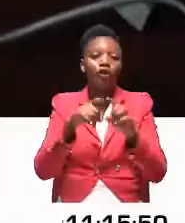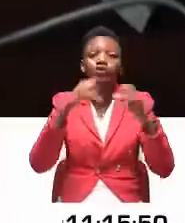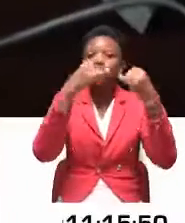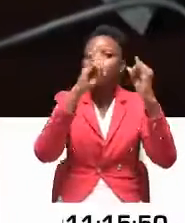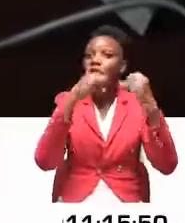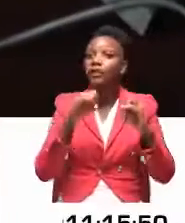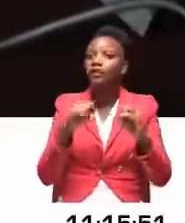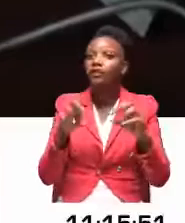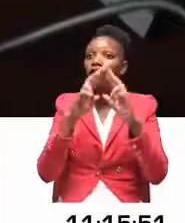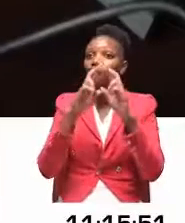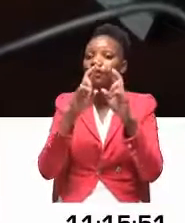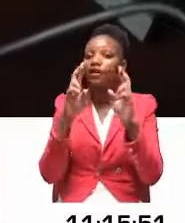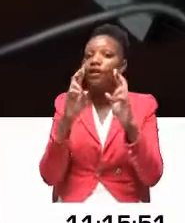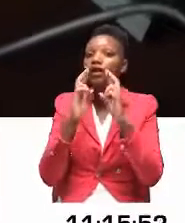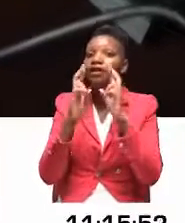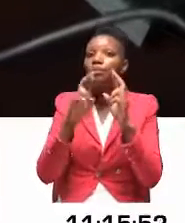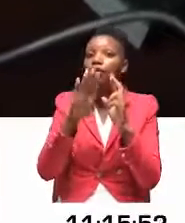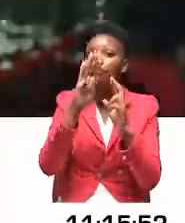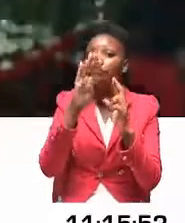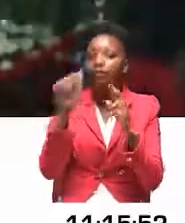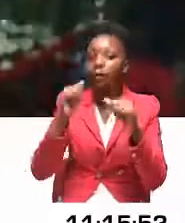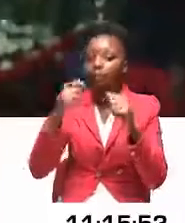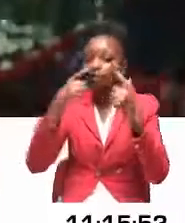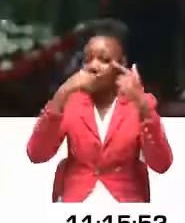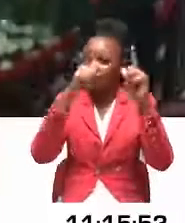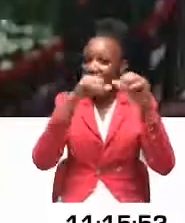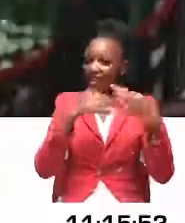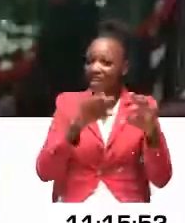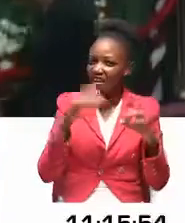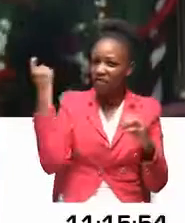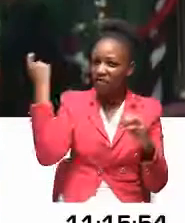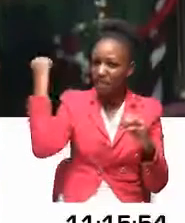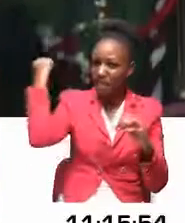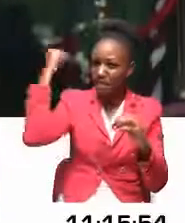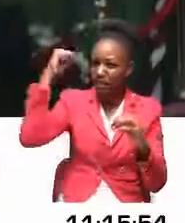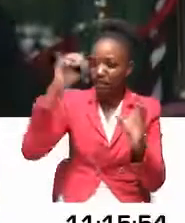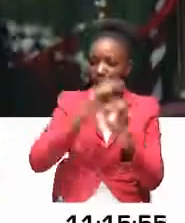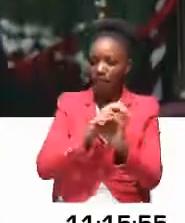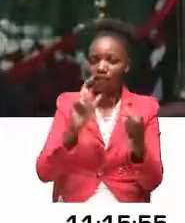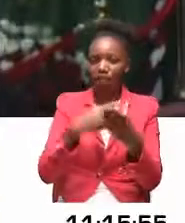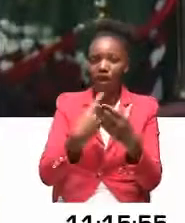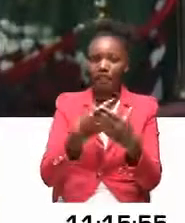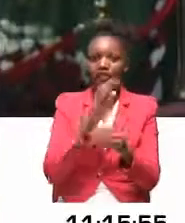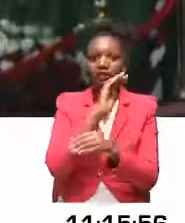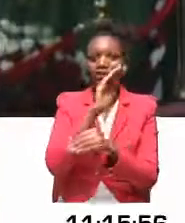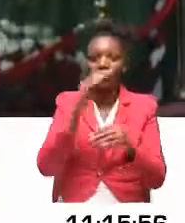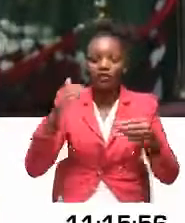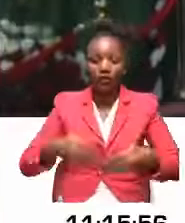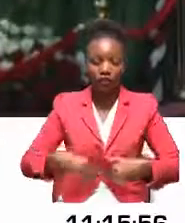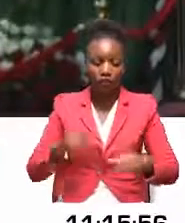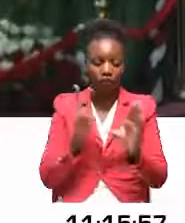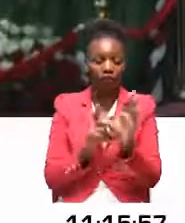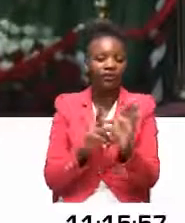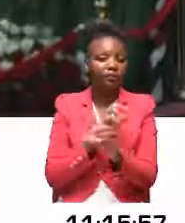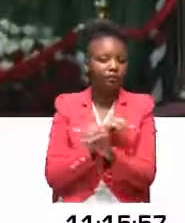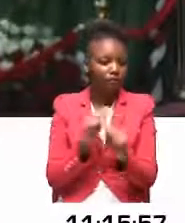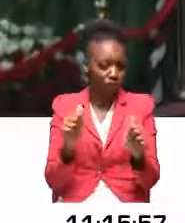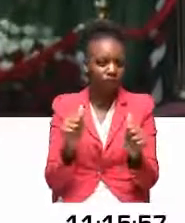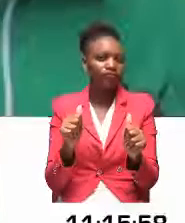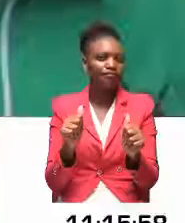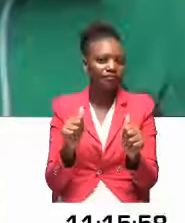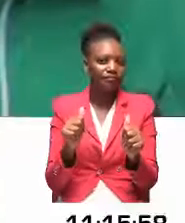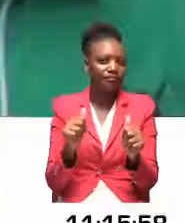bbi itafau endapo haingizwa siasa Na kutoa kwa Viana kuhusish kikamilifu godrixyonyi ni